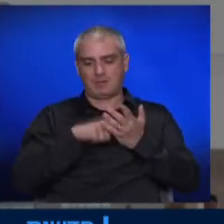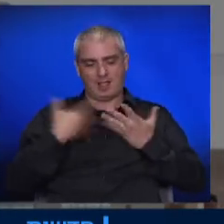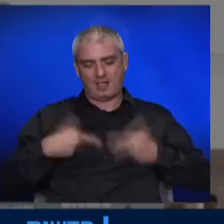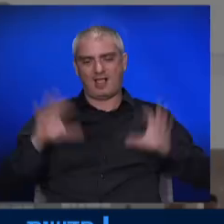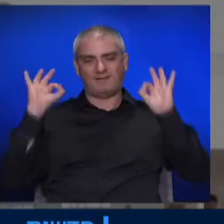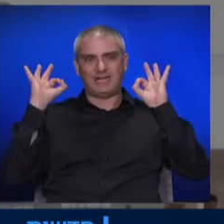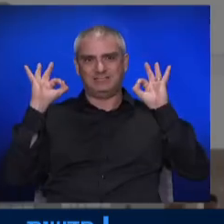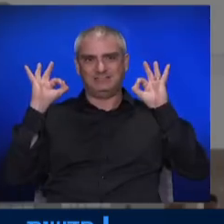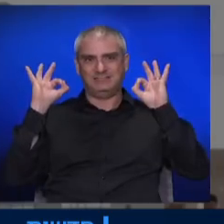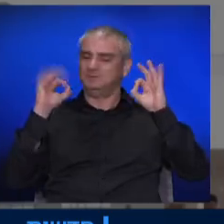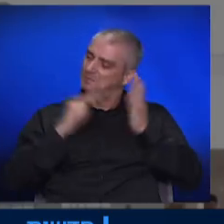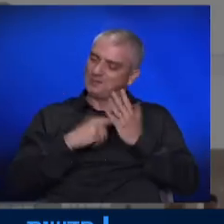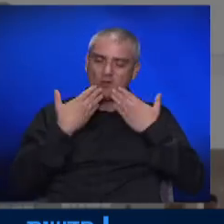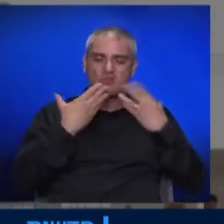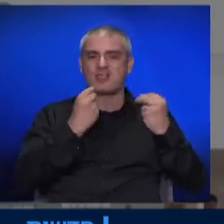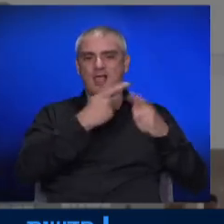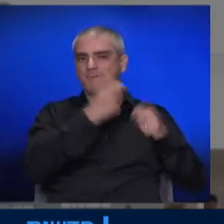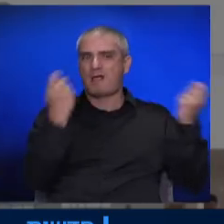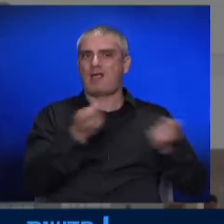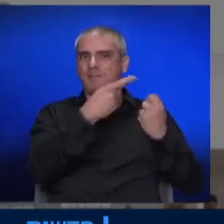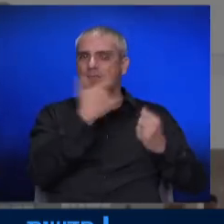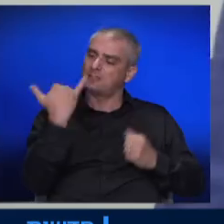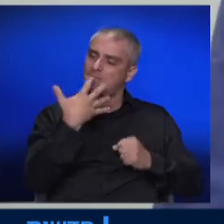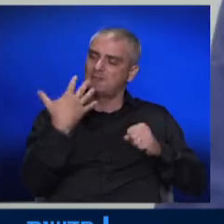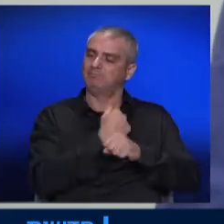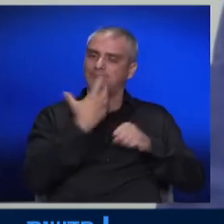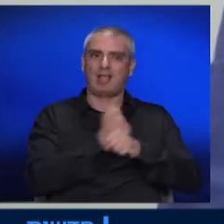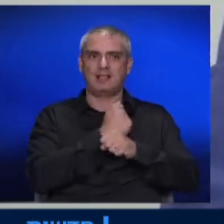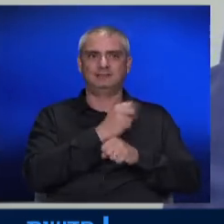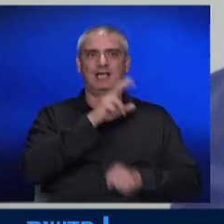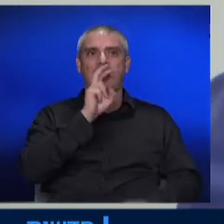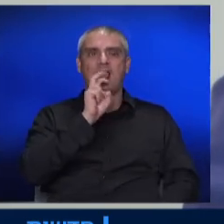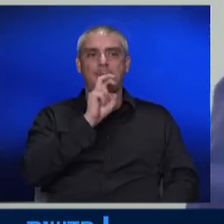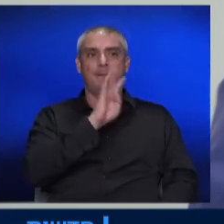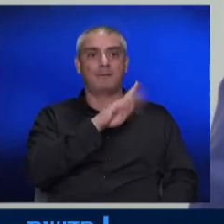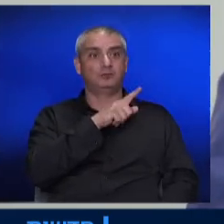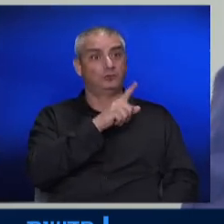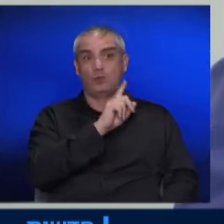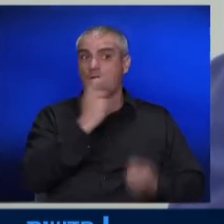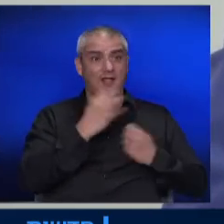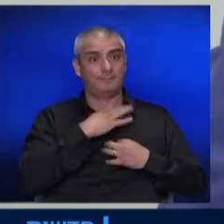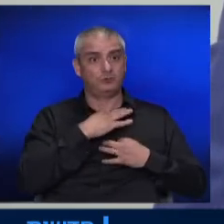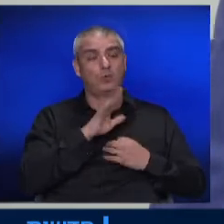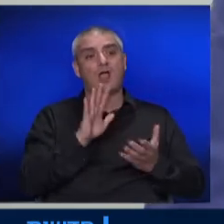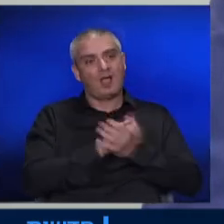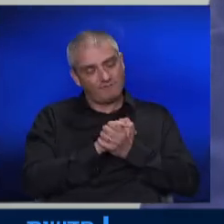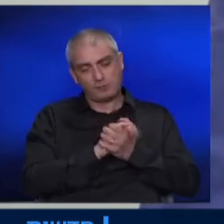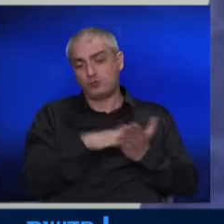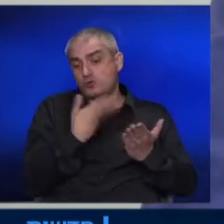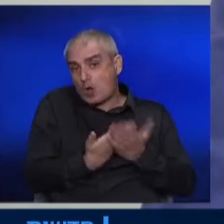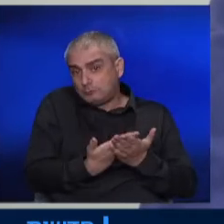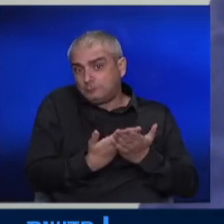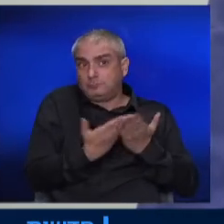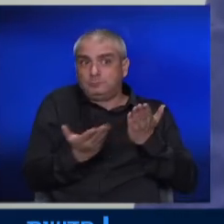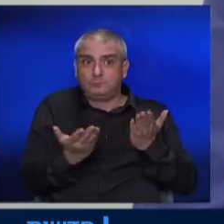ולכן תודה לקמפיינר שתמיד מנצח, אמיר בשה. הוא אולי הקמפיינר שלי, הוא חבר, הוא יועץ. אף